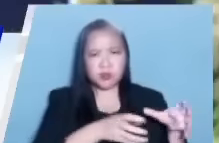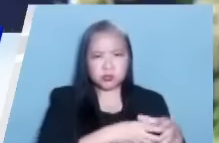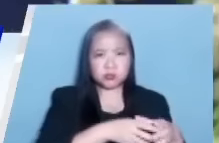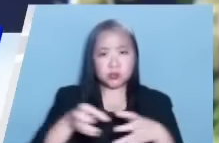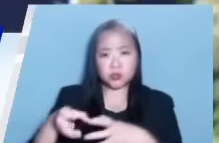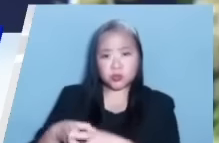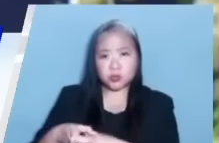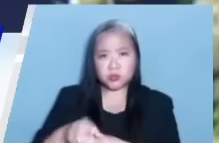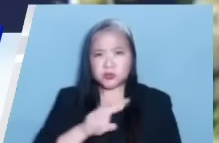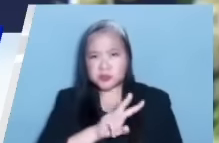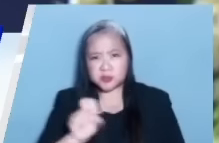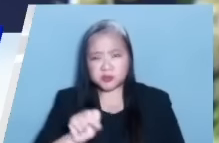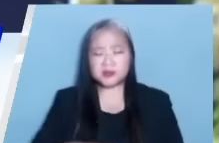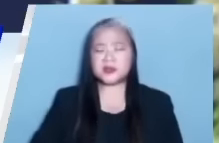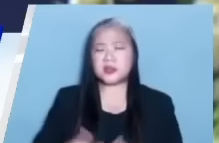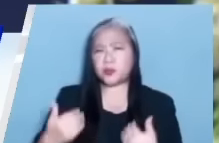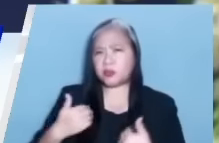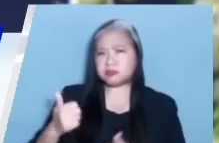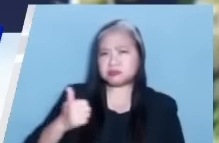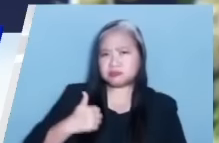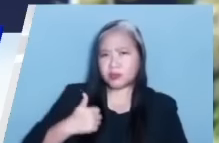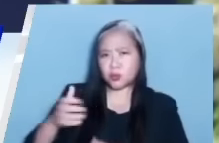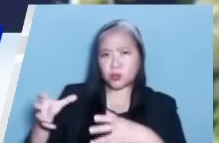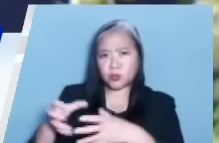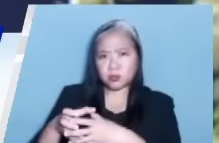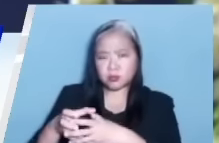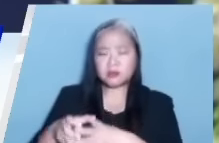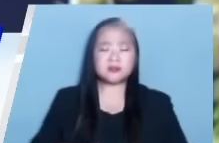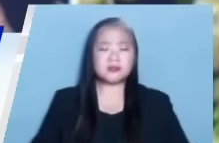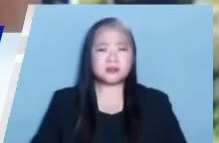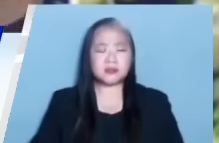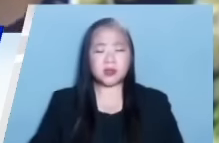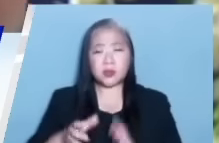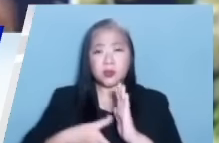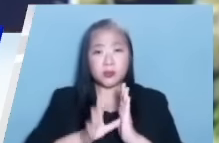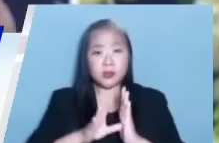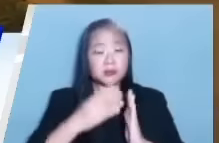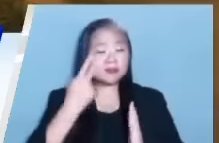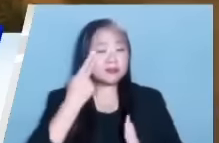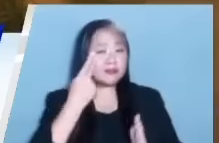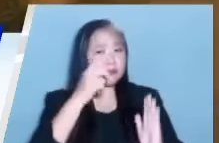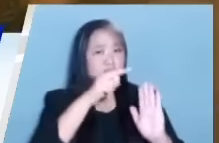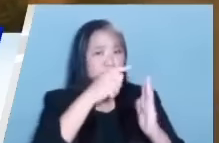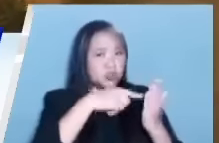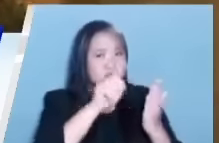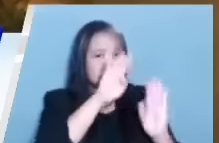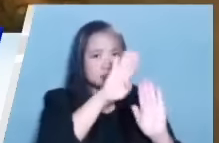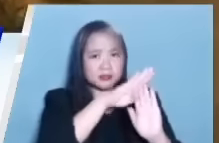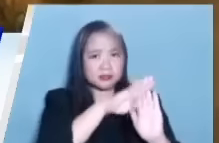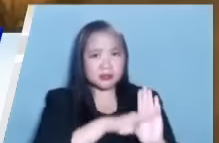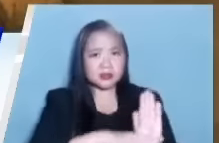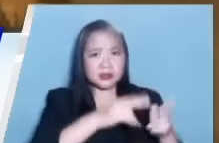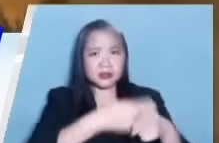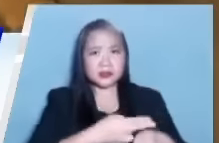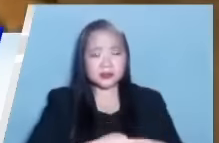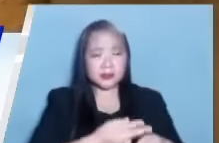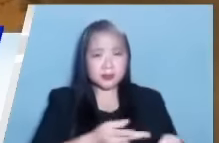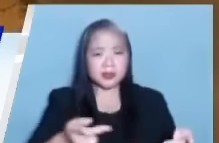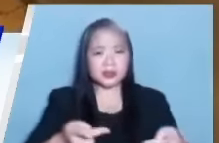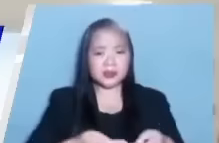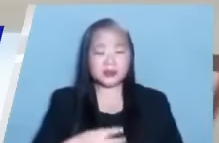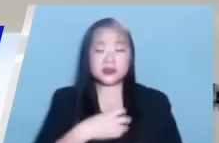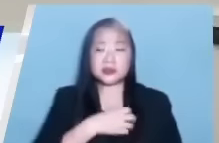armadong grupo, i-validate pa raw ng COMELEC ang listahan. Ipinag-utos naman ni PNP Chief Police General Romel